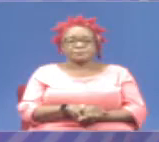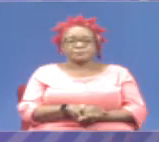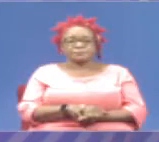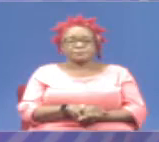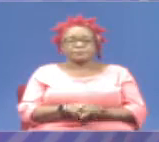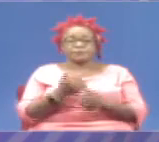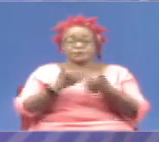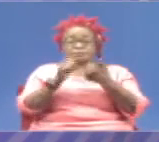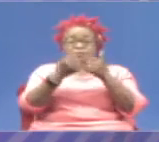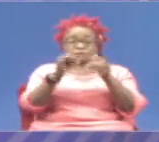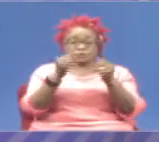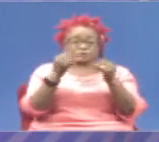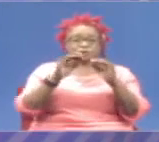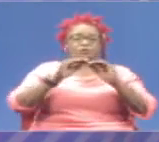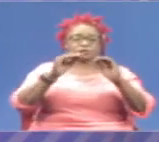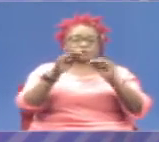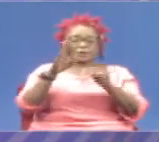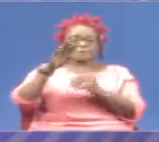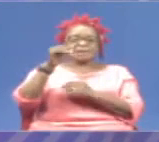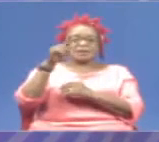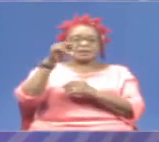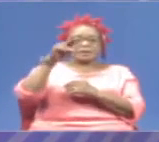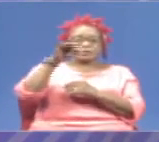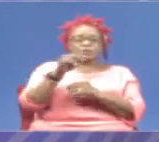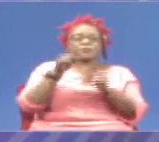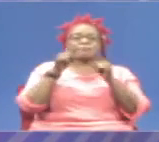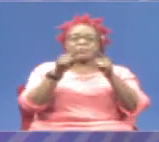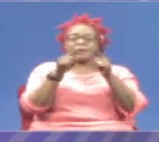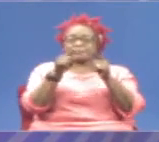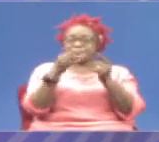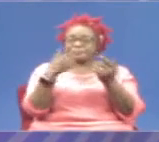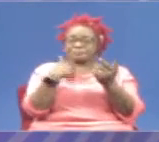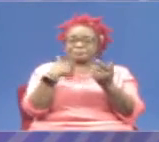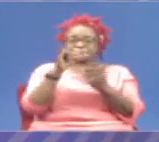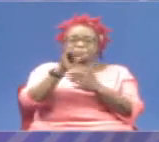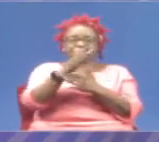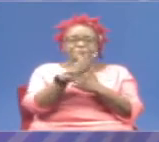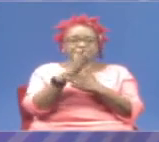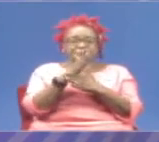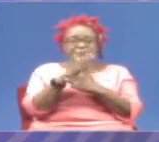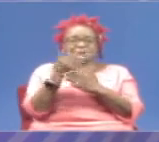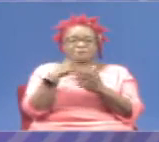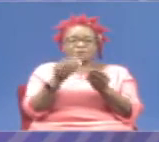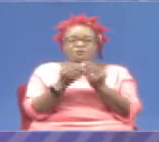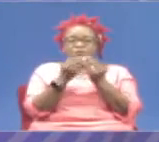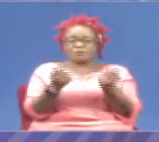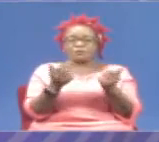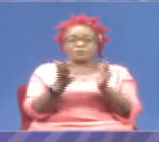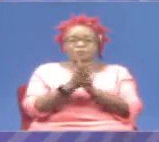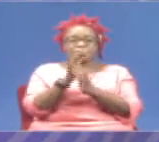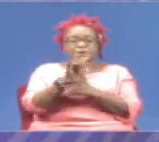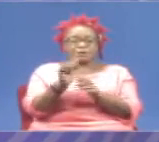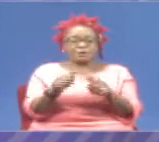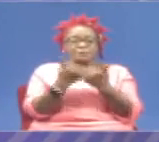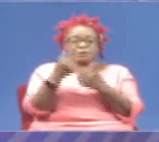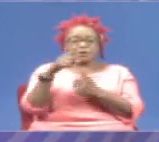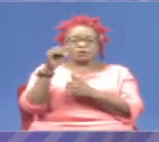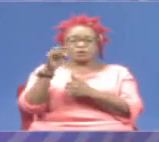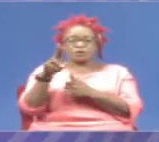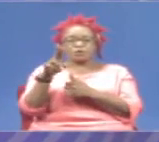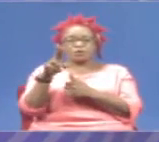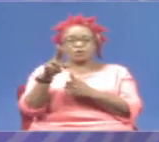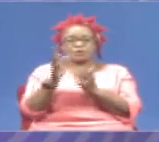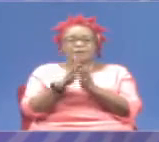Kocha wa Tusker Robert Matano amelaumu mwamuzi wa katikati kwa kichapo timu yake ilipokea dhidi ya Gor Mahia katika ligi kuu ya